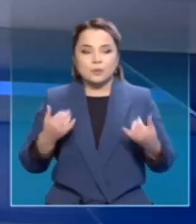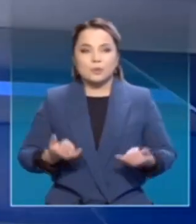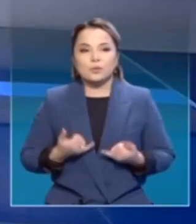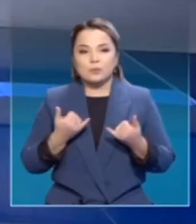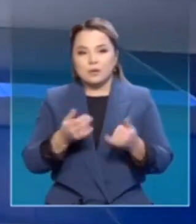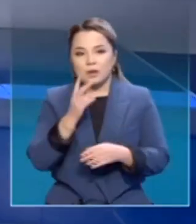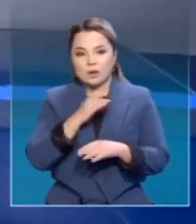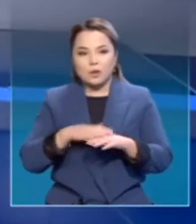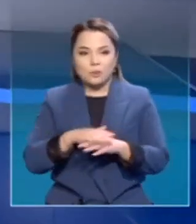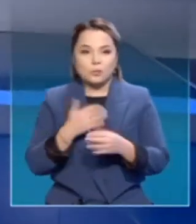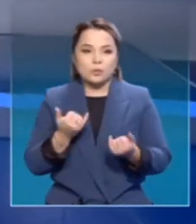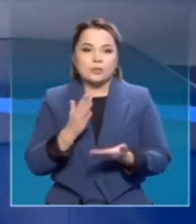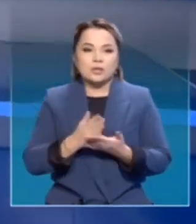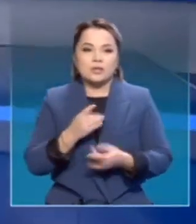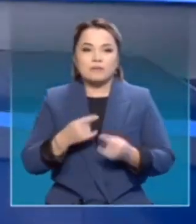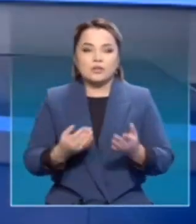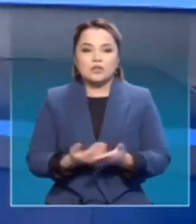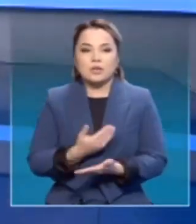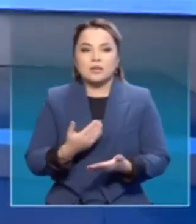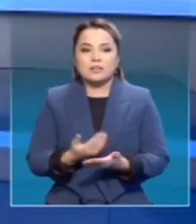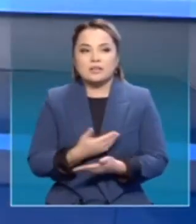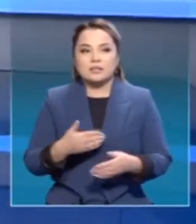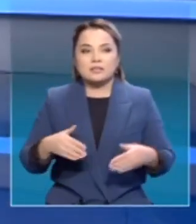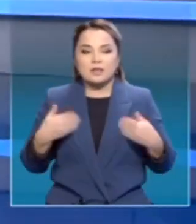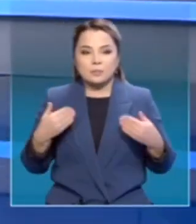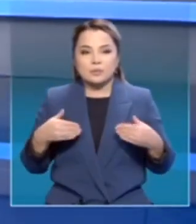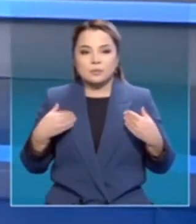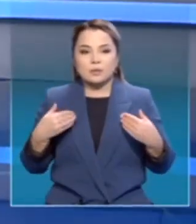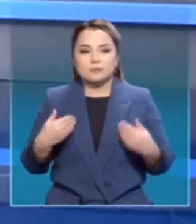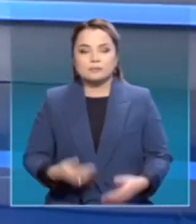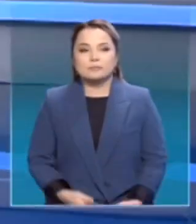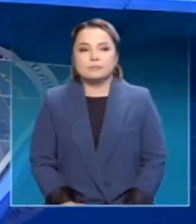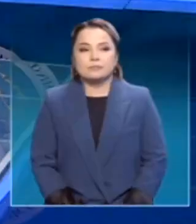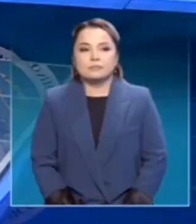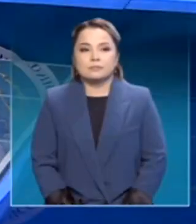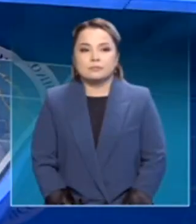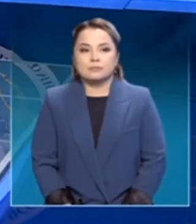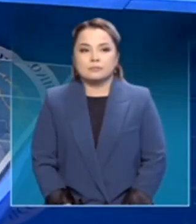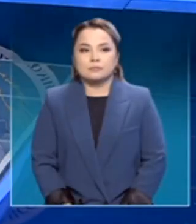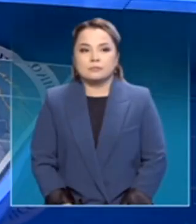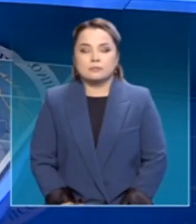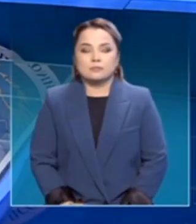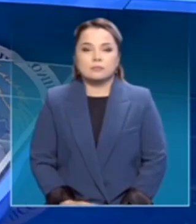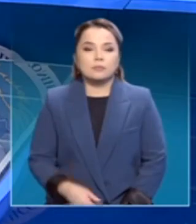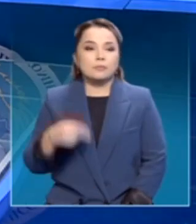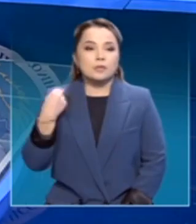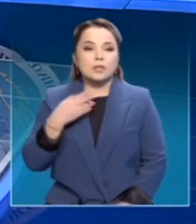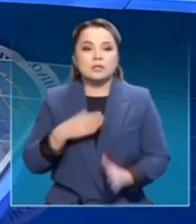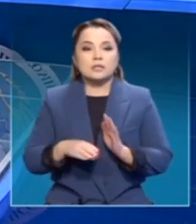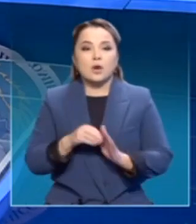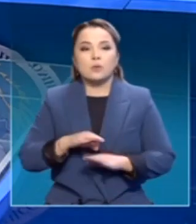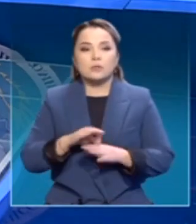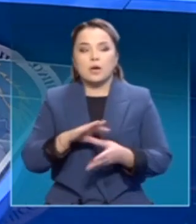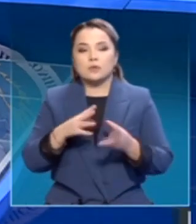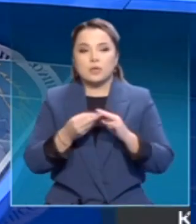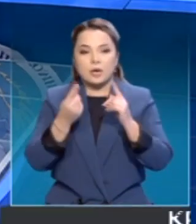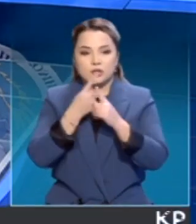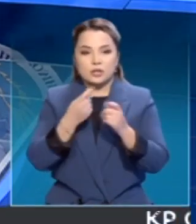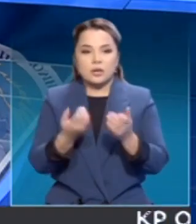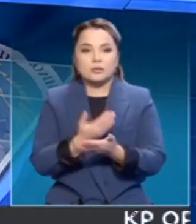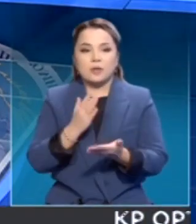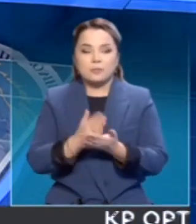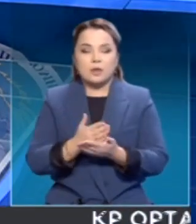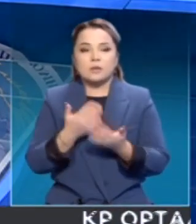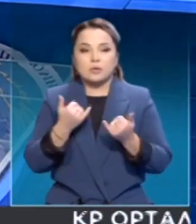Сәлеметсіздер ме? Тікелей эфирде ақпарат студияда Гүлназ Әлімгерей, сурдо аудармашы Шырын Қожбанова. Президент сайлауының алдын ала нәтижесі жарияланды.